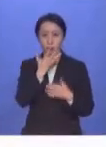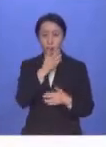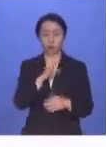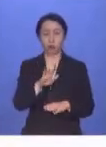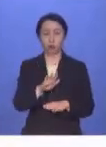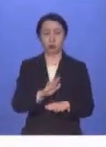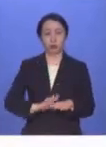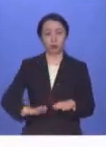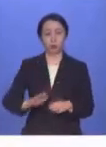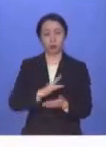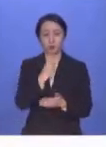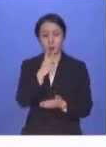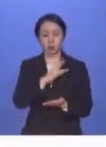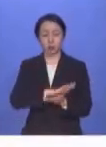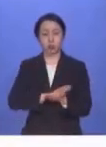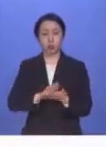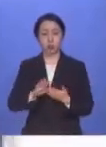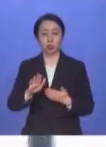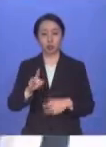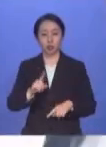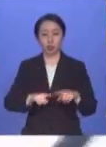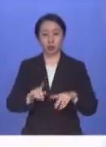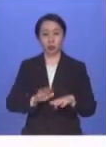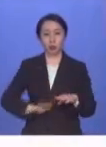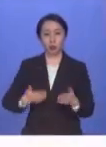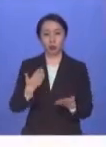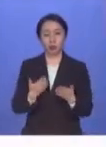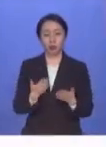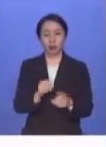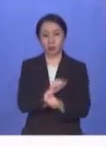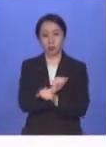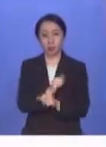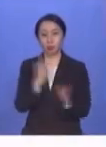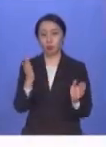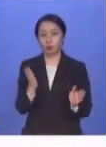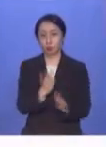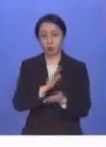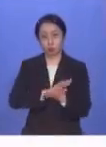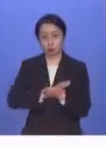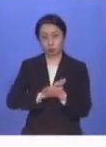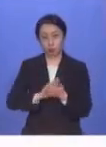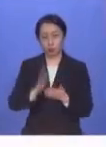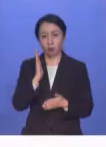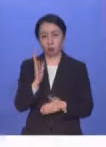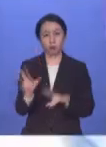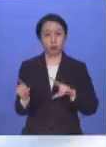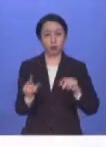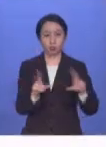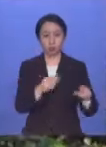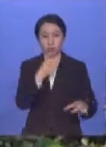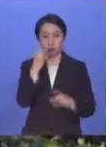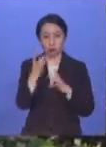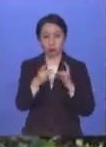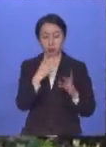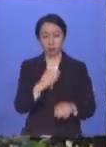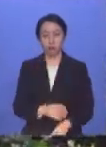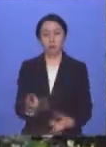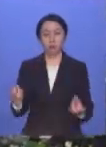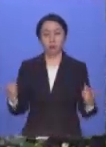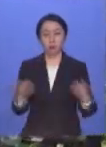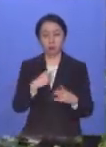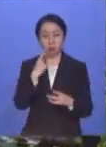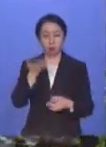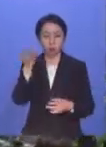страну. Следите за чистотой своего родного края. Если мы сохраним окружающую среду чистой, нам будет счастье и процветание. Следует отметить,